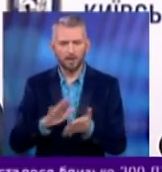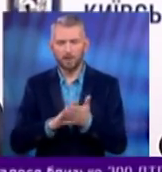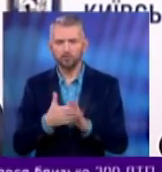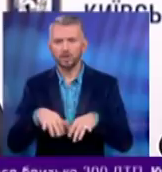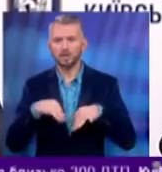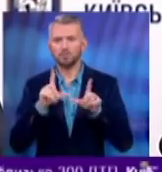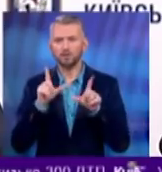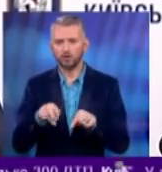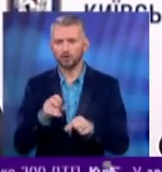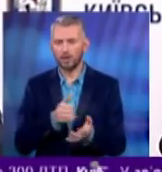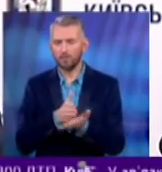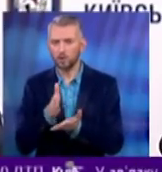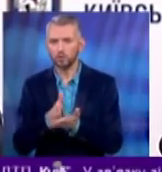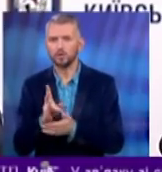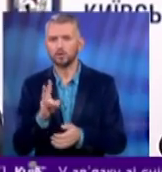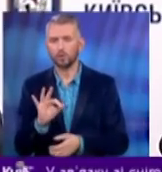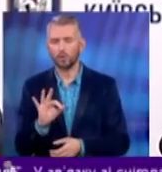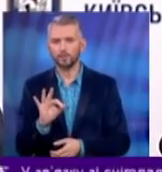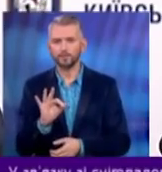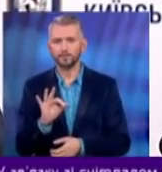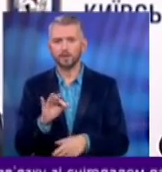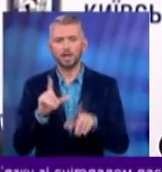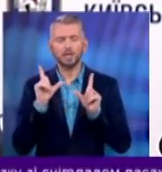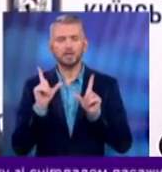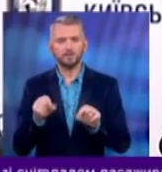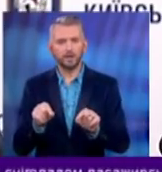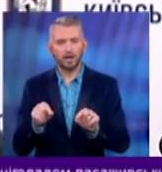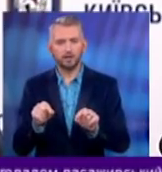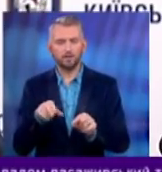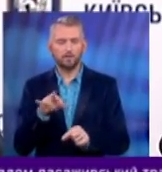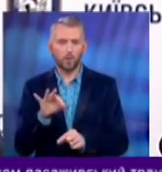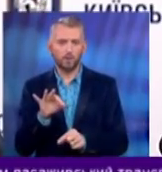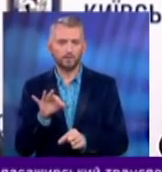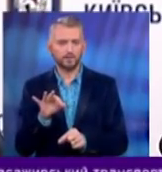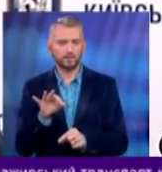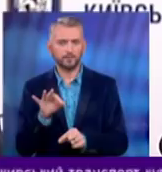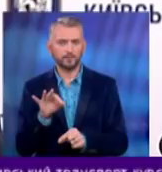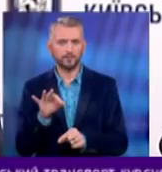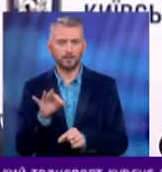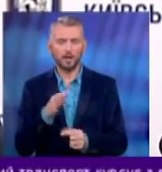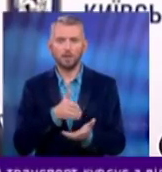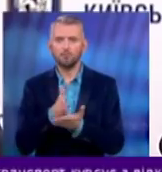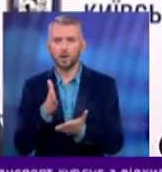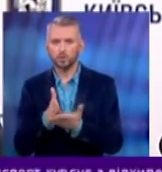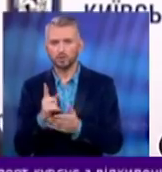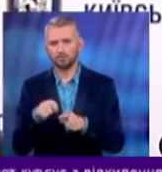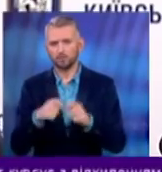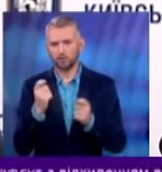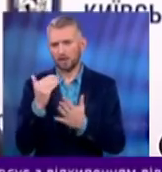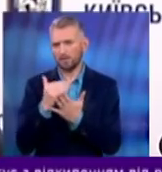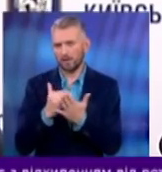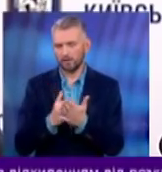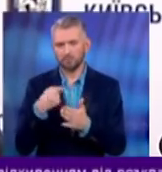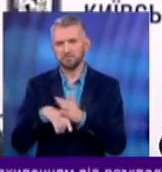транспорт вышел на маршруты, но двигается по маршрутам с отклонением из-за погодных